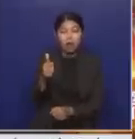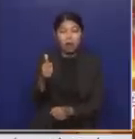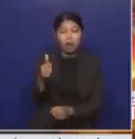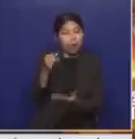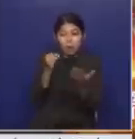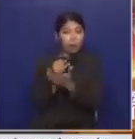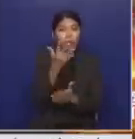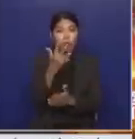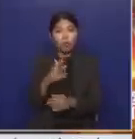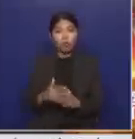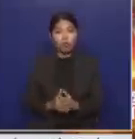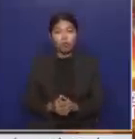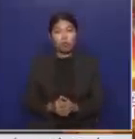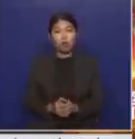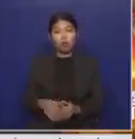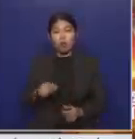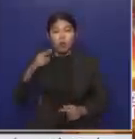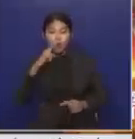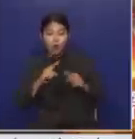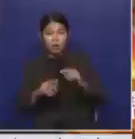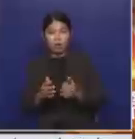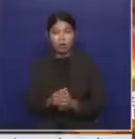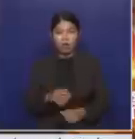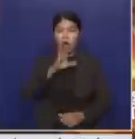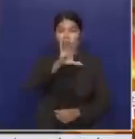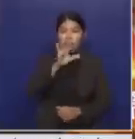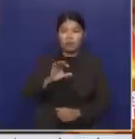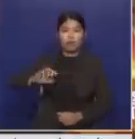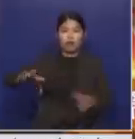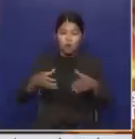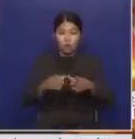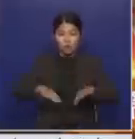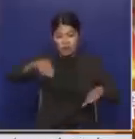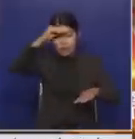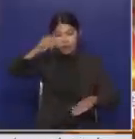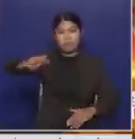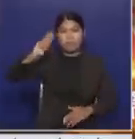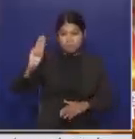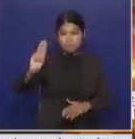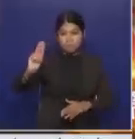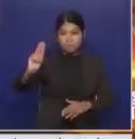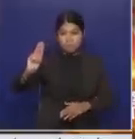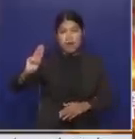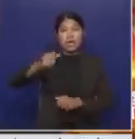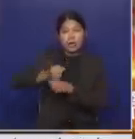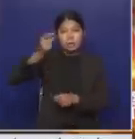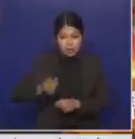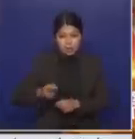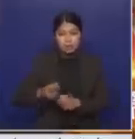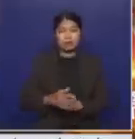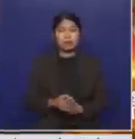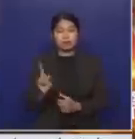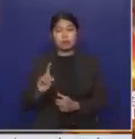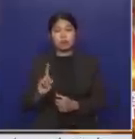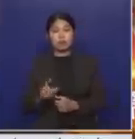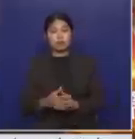ไม่ถูกต้องเพราะการตะกั่วนะชู 3นิ้วของนักเรียนและเนตรนารีต่อให้เกิดขึ้นจริงจะอย่างไร